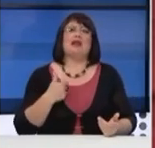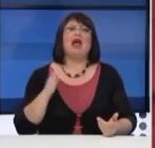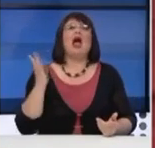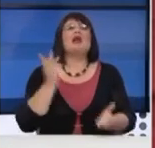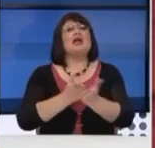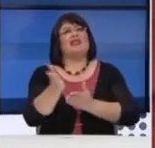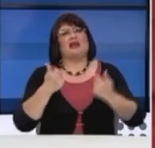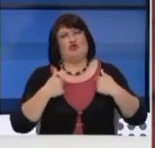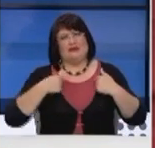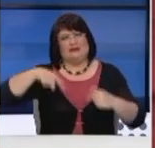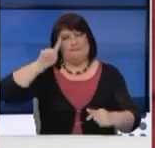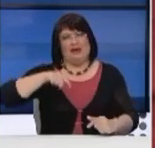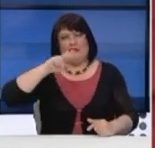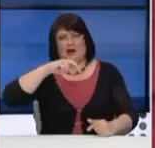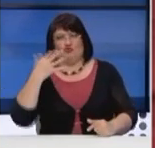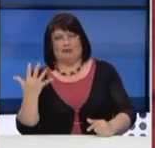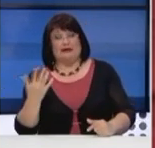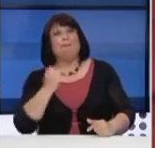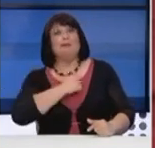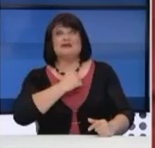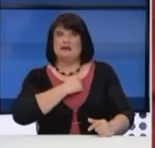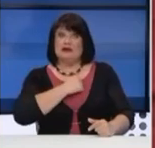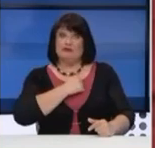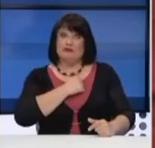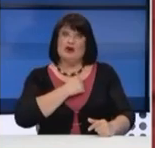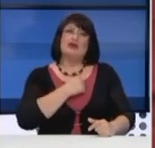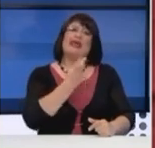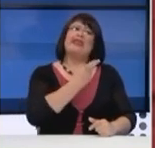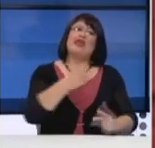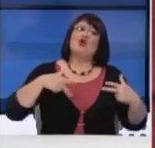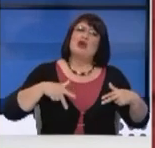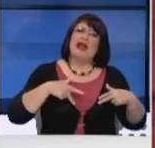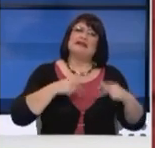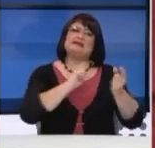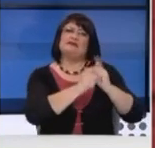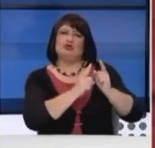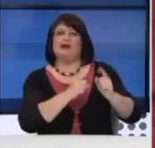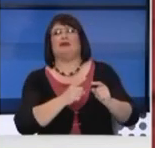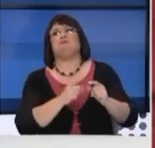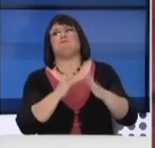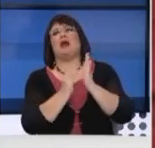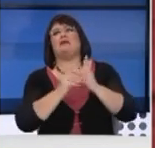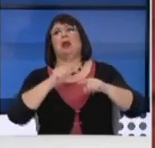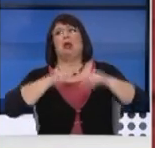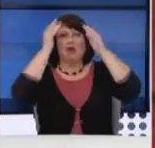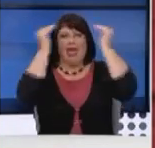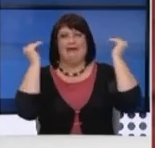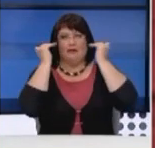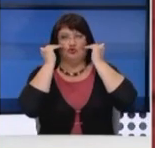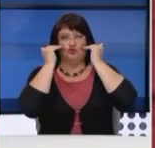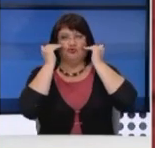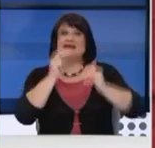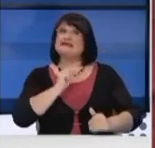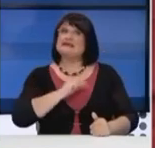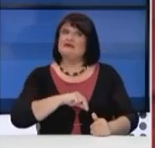δίκιο εμείς του Μέρα 25, που πιστεύουμε ότι αυτές οι διμερείς συμφωνίες, για παράδειγμα Ελλάδας-Αιγύπτου,